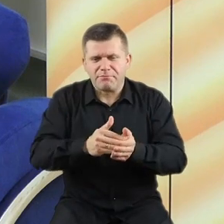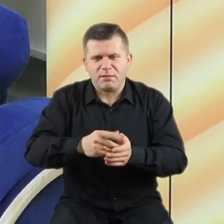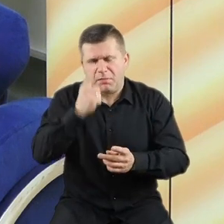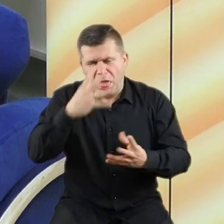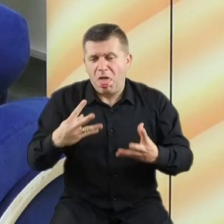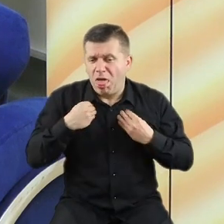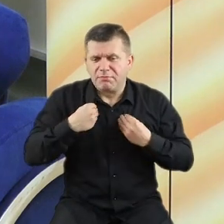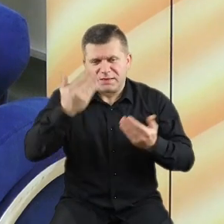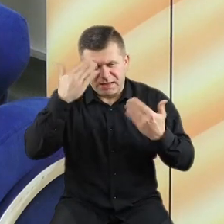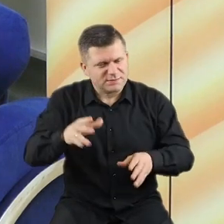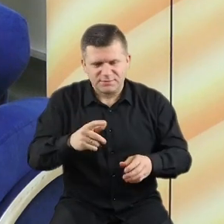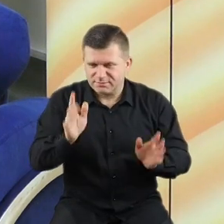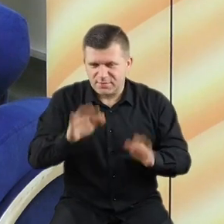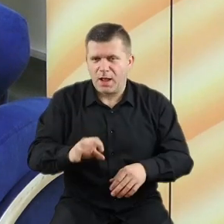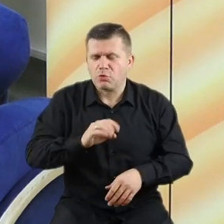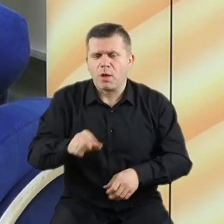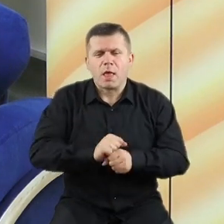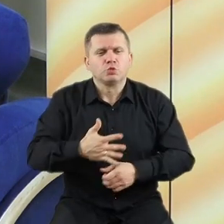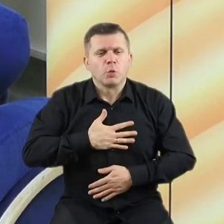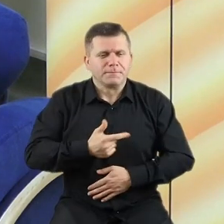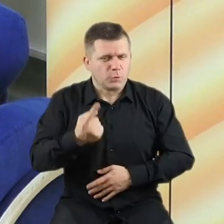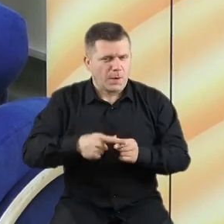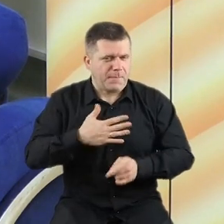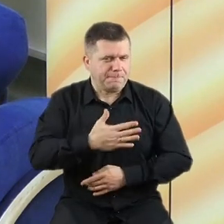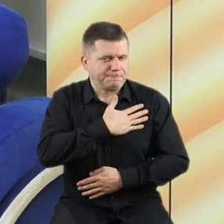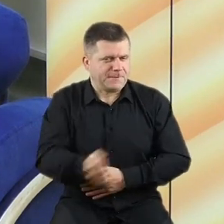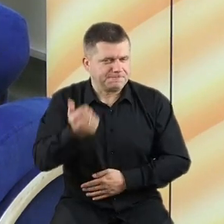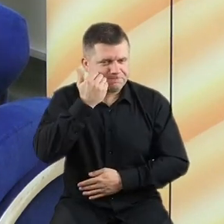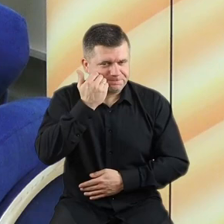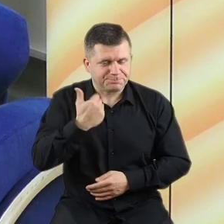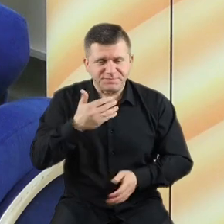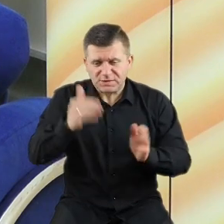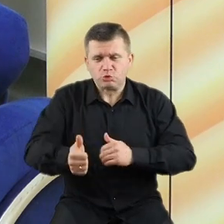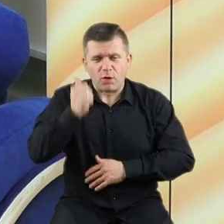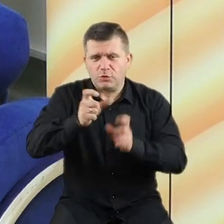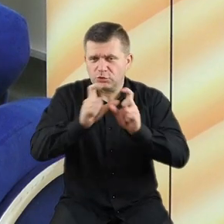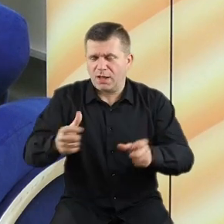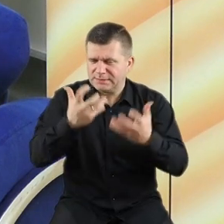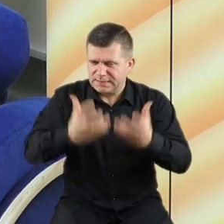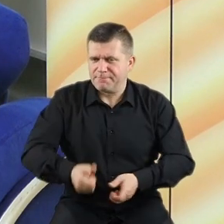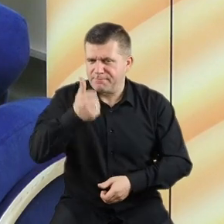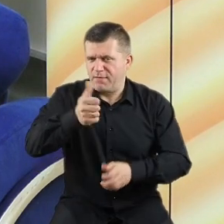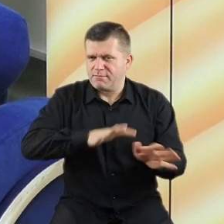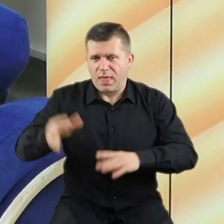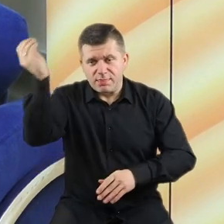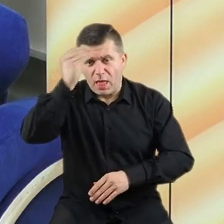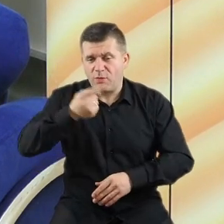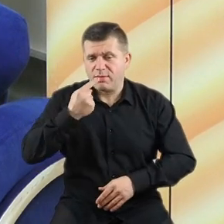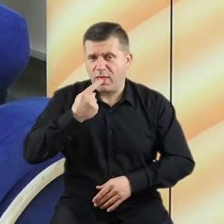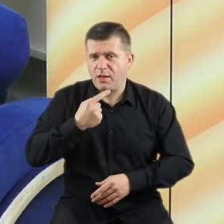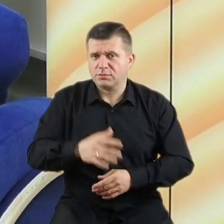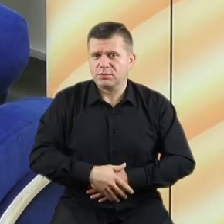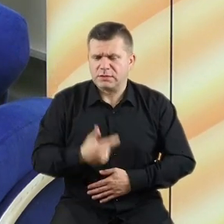znajomością języków. Oczywiście tak naprawdę to jest mój wielki kompleks. I gdybym mogła cofnąć czas, to bym się nauczyła języków. I dlatego tak